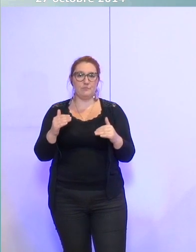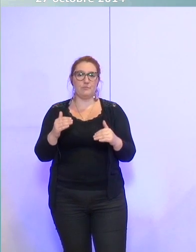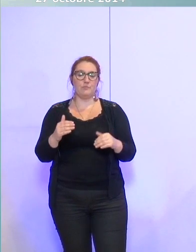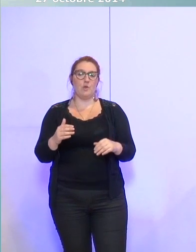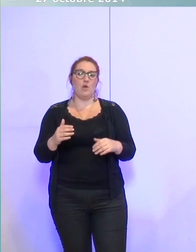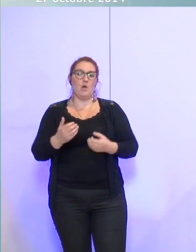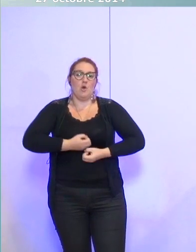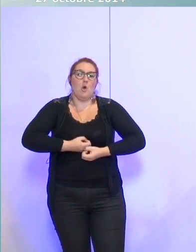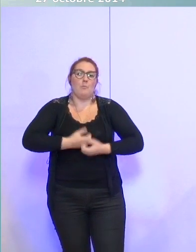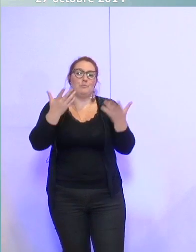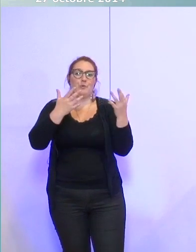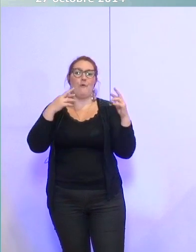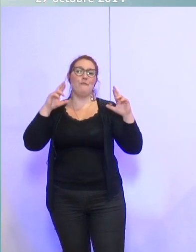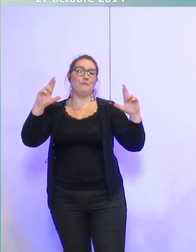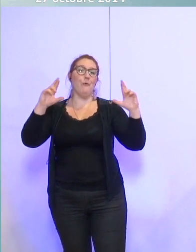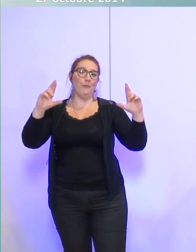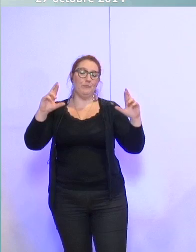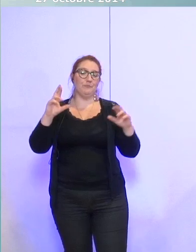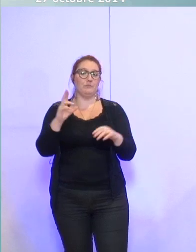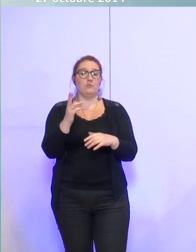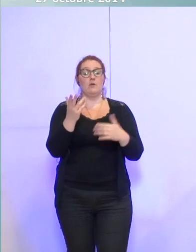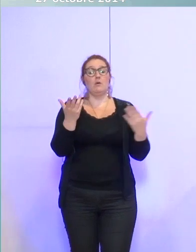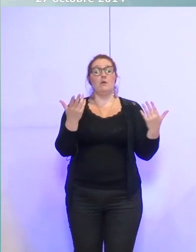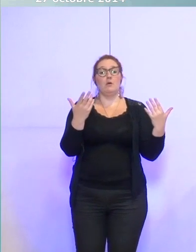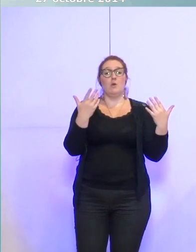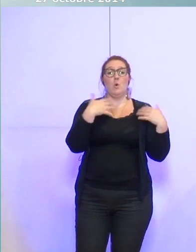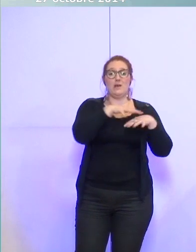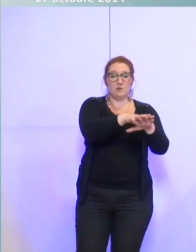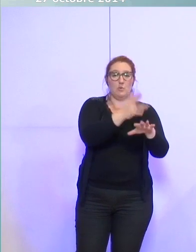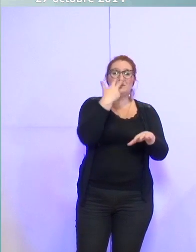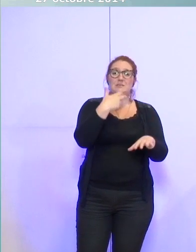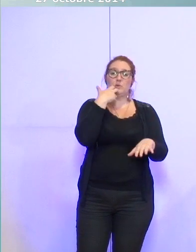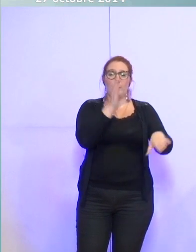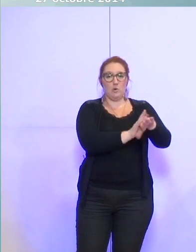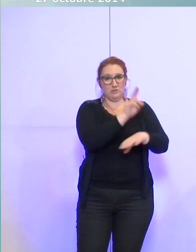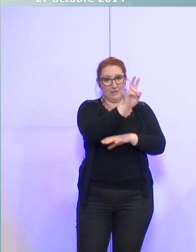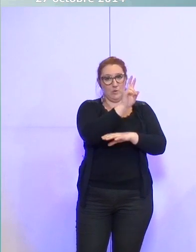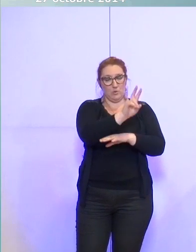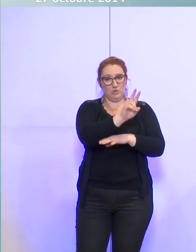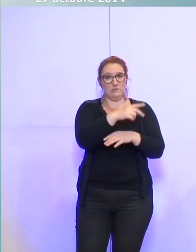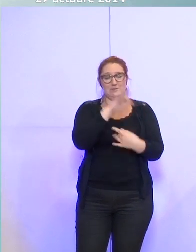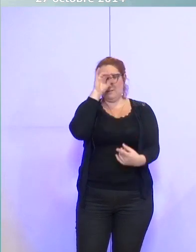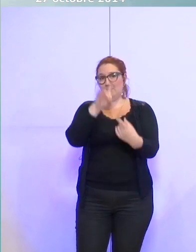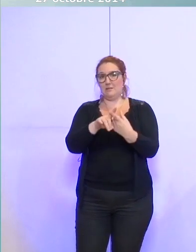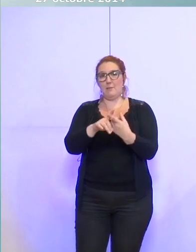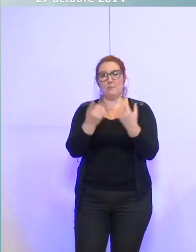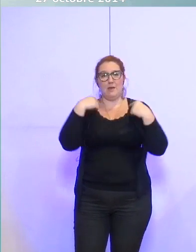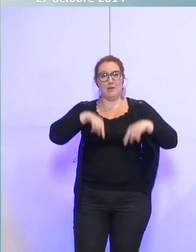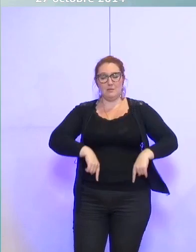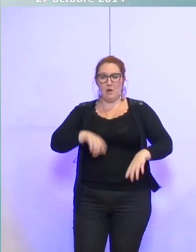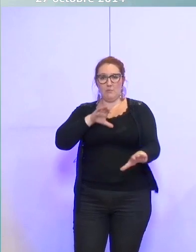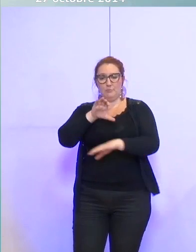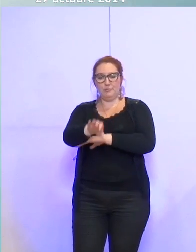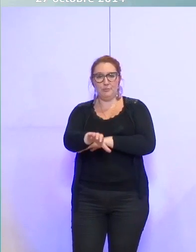groupe Rassemblement citoyen de la gauche et des écologistes. Un vœu portant sur le maintien des dotations de l'État aux collectivités